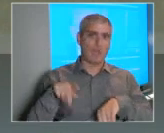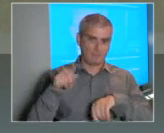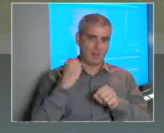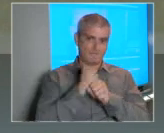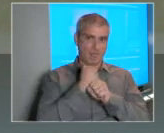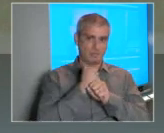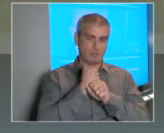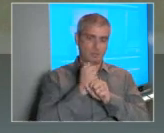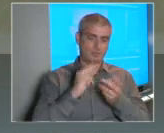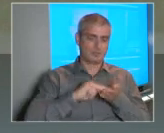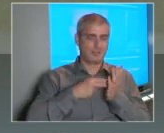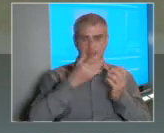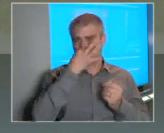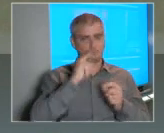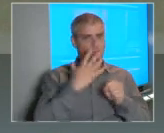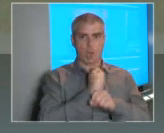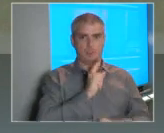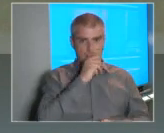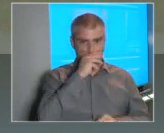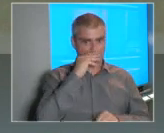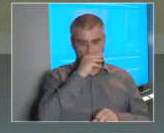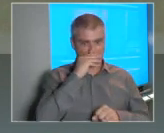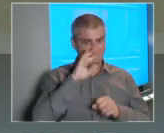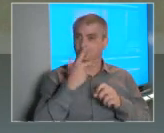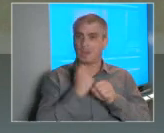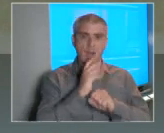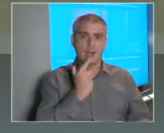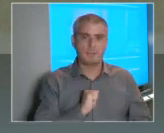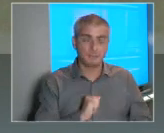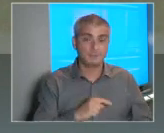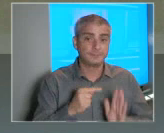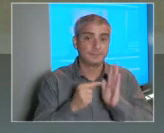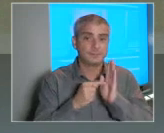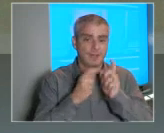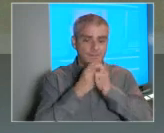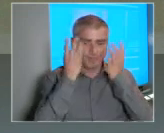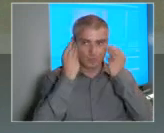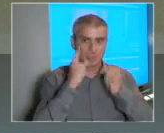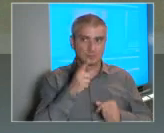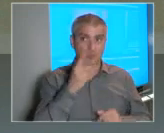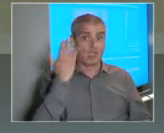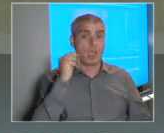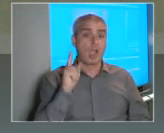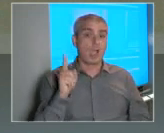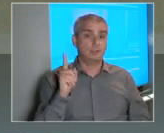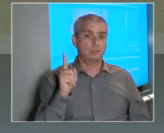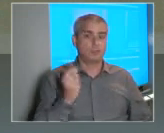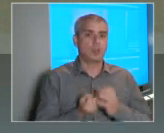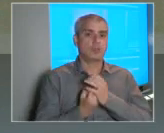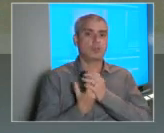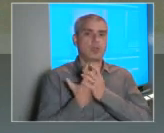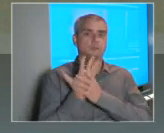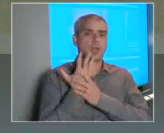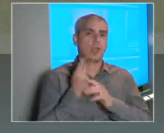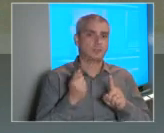וללכת לתרגיל מסריח שלא הולך לו, ולמה שמיר הלך? בגלל המפלגות החרדיות. אז נוצר